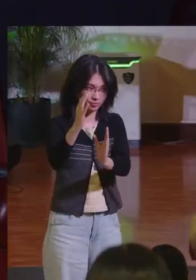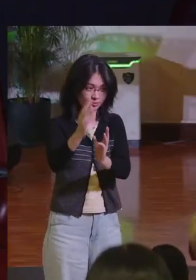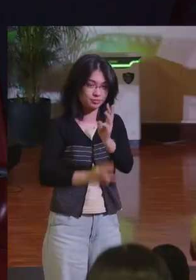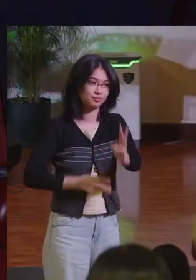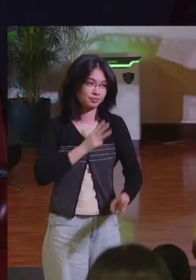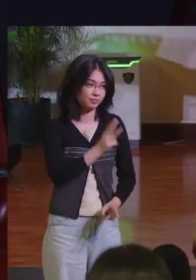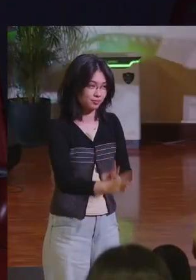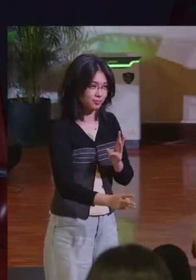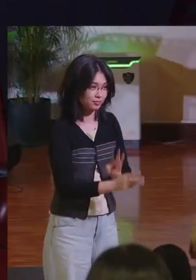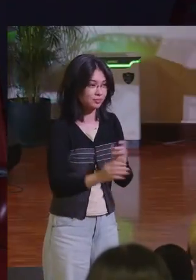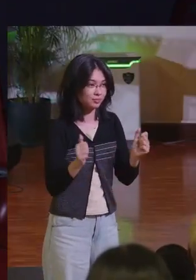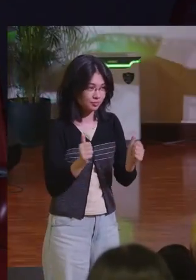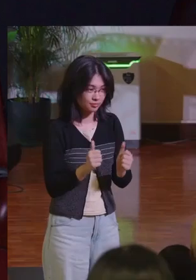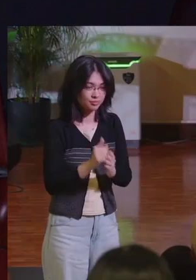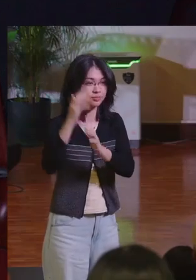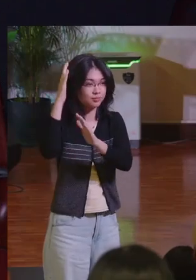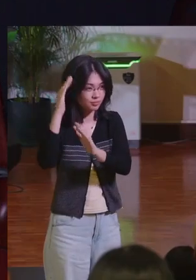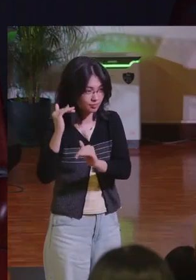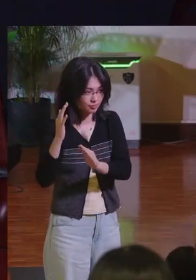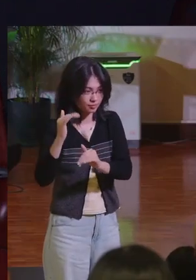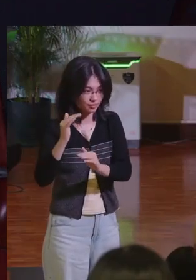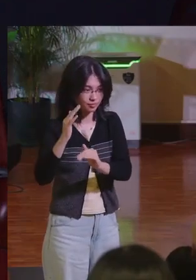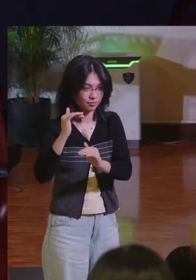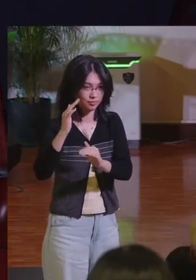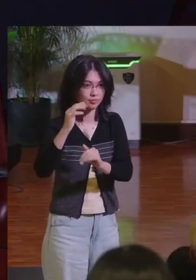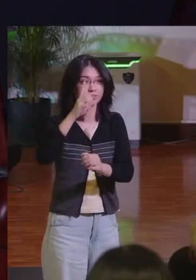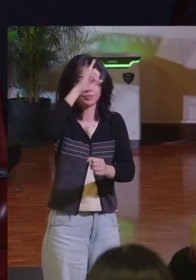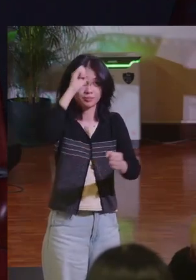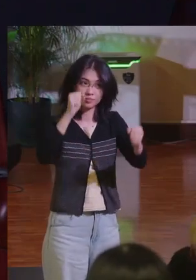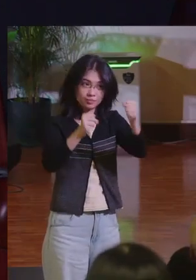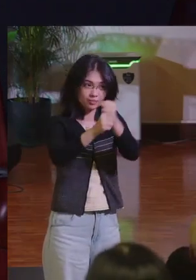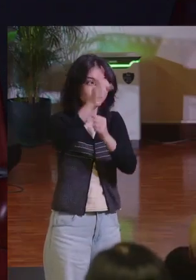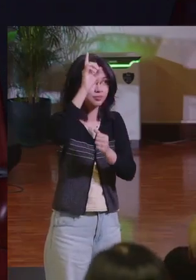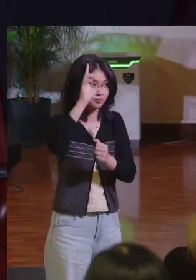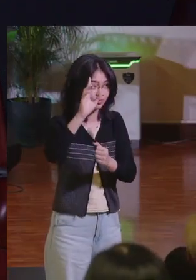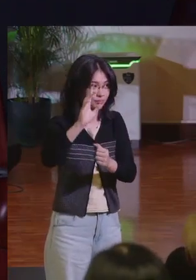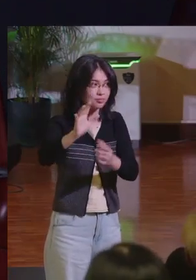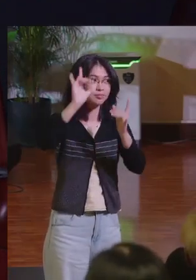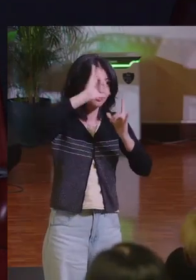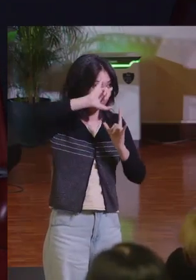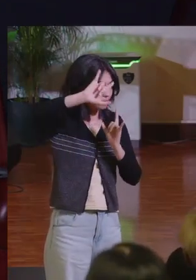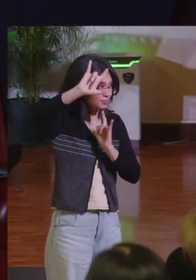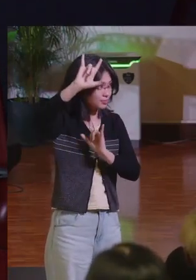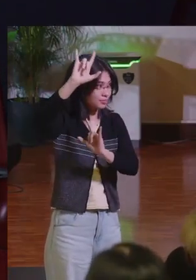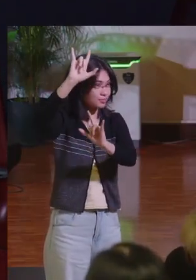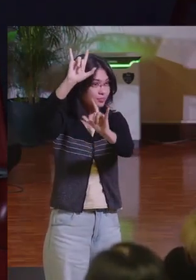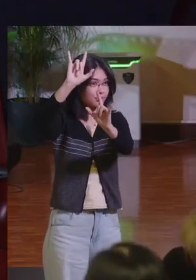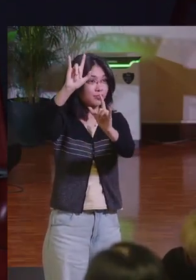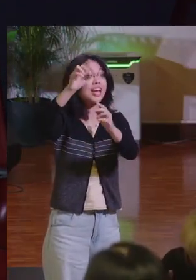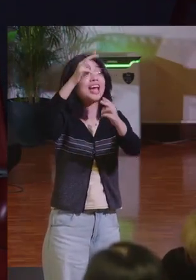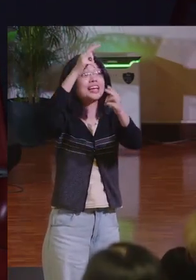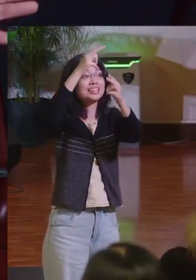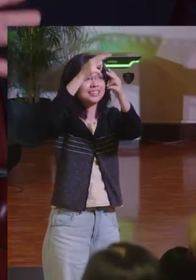pag-asa, pagtitiwala sa Diyos, at pagmamahal sa Kanya. Sa pangalan